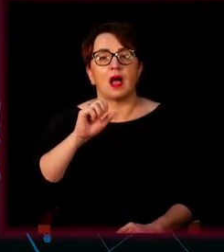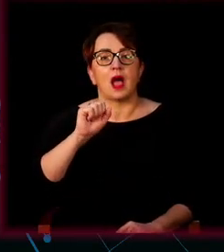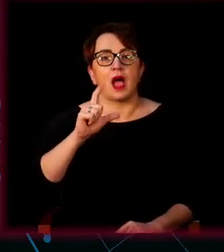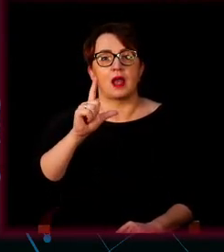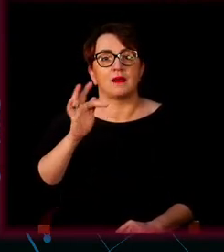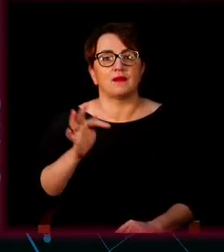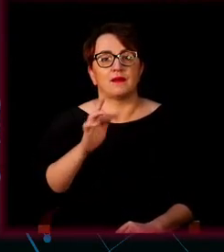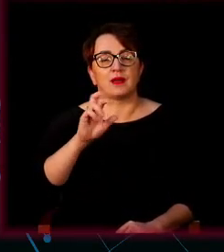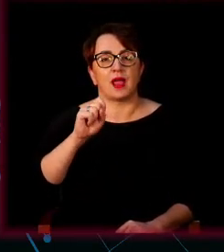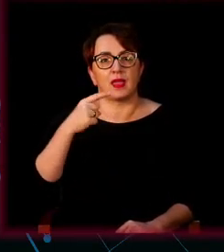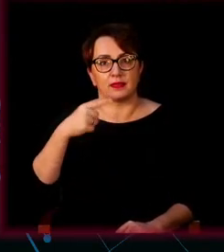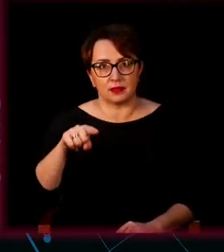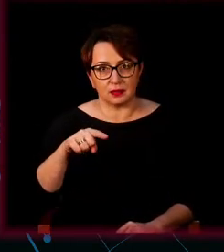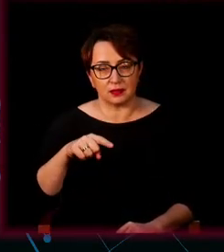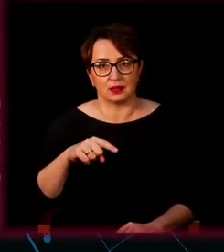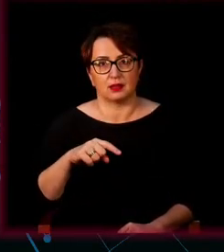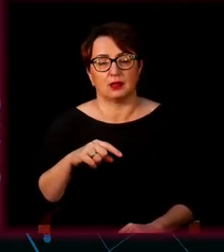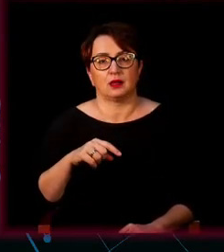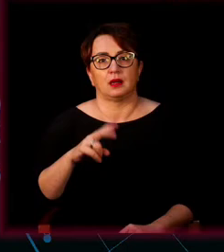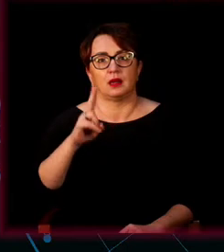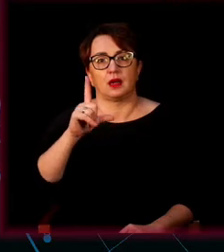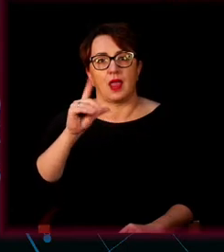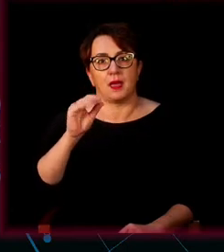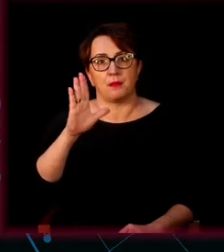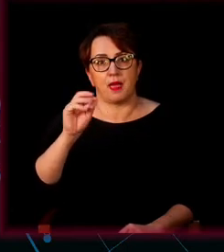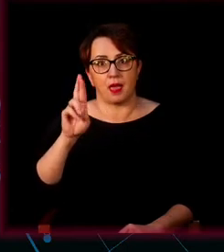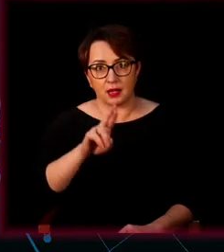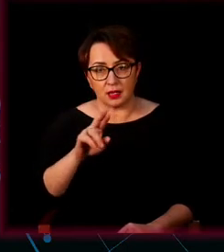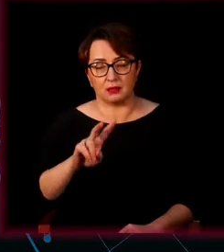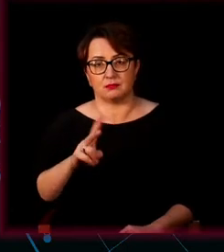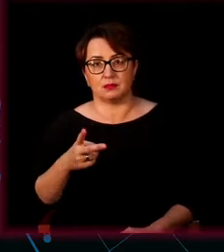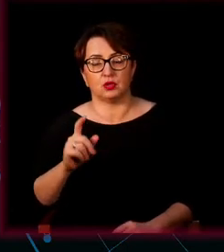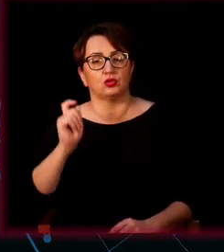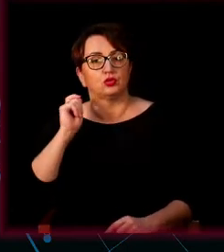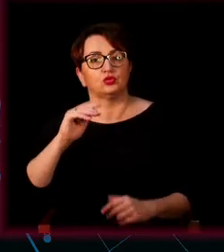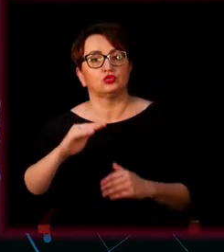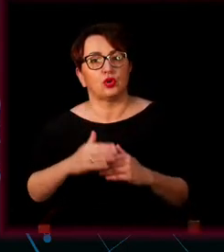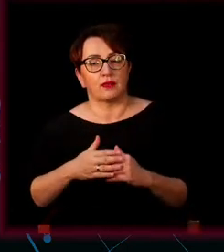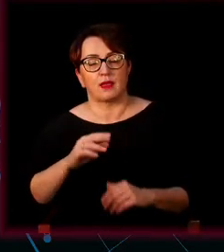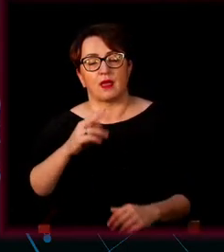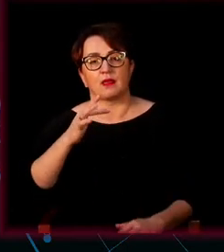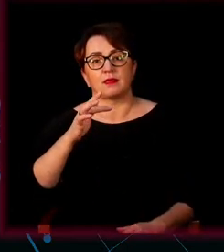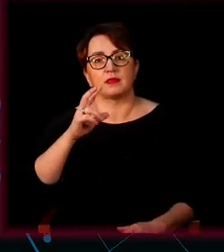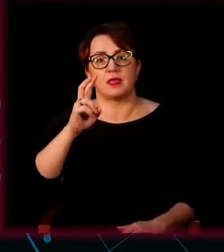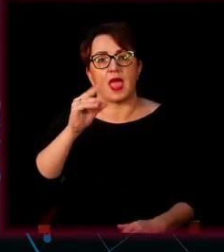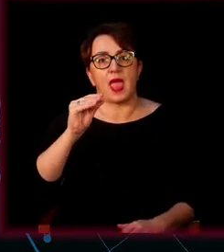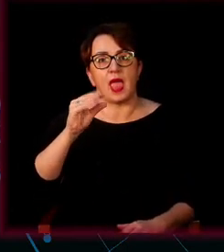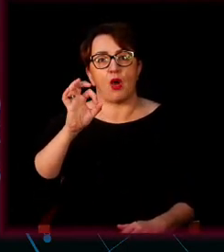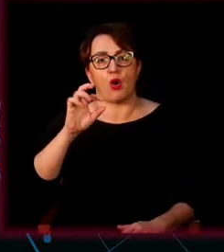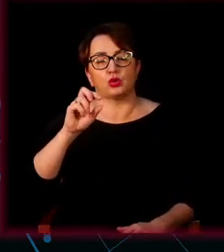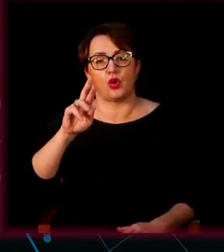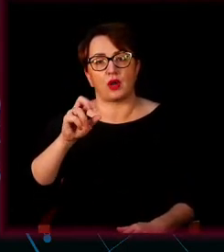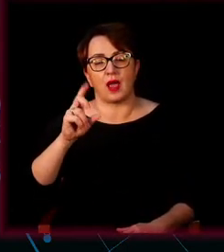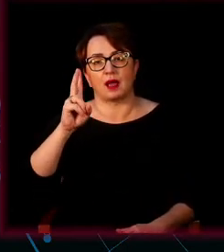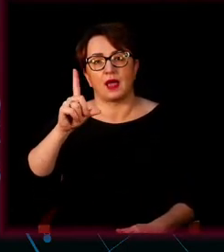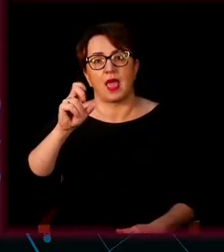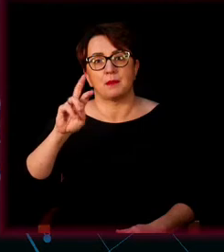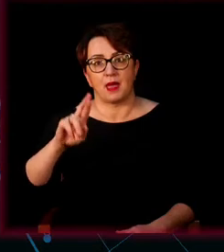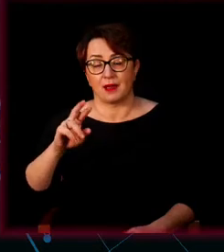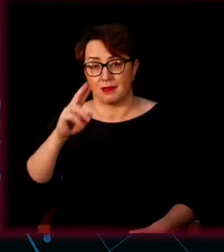Krebera i Ursuli, przepraszam, Teodory Kreber. Alfred Kreber był amerykańskim antropologiem, należącym